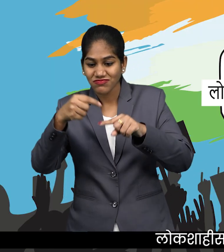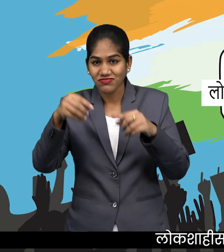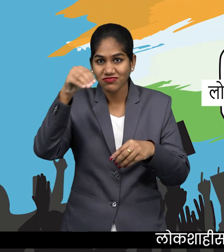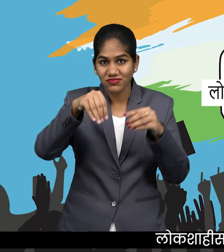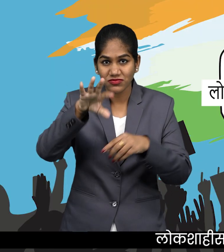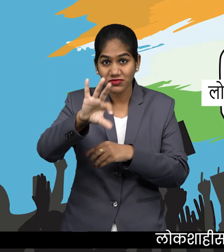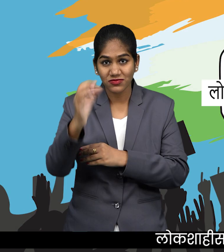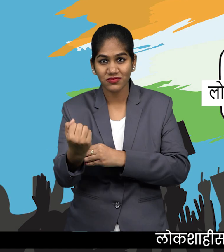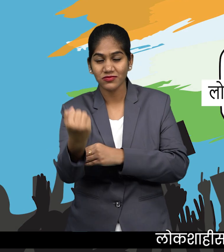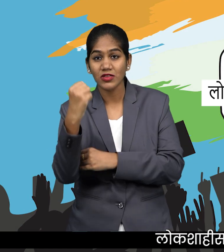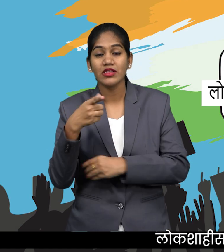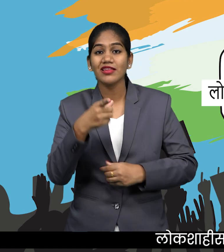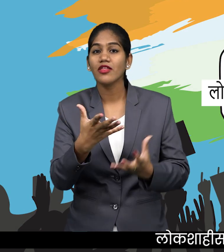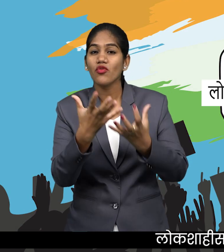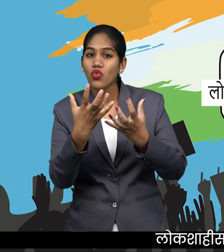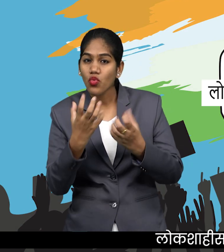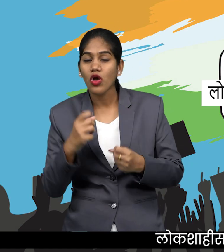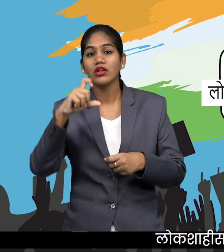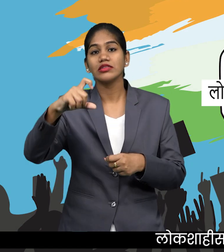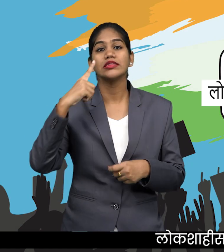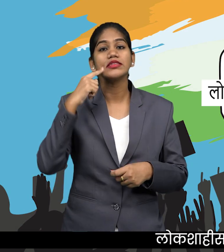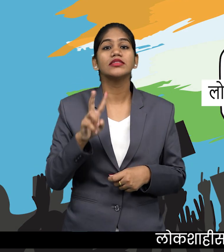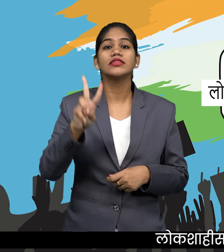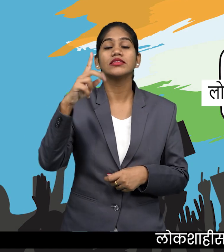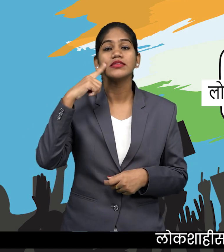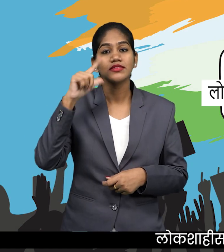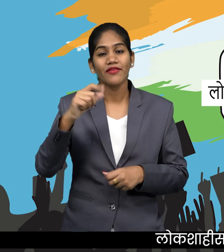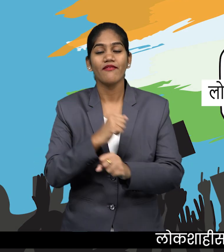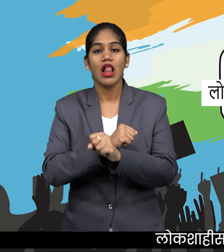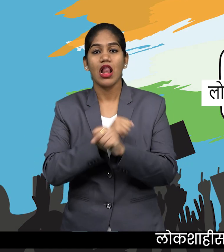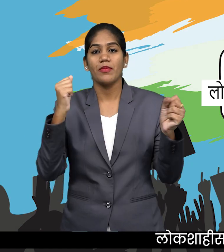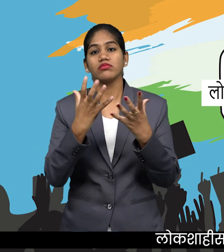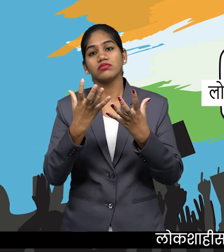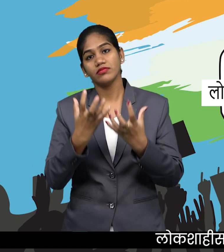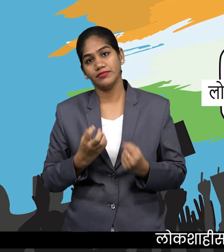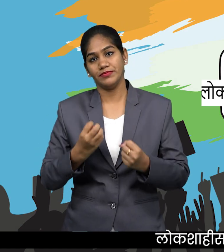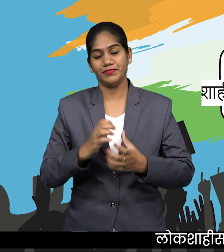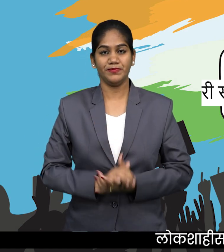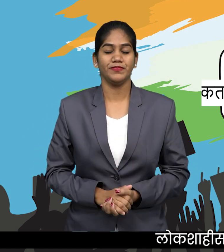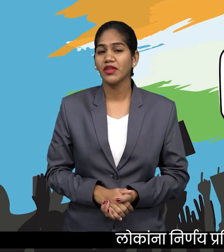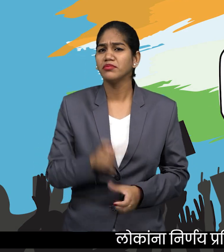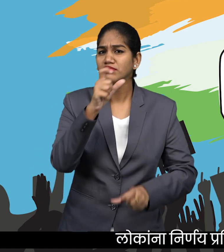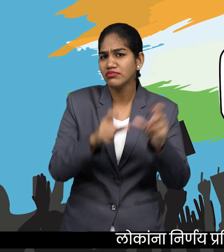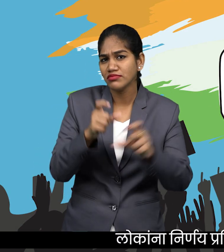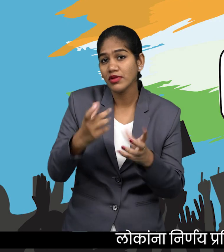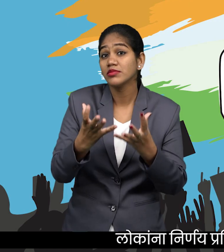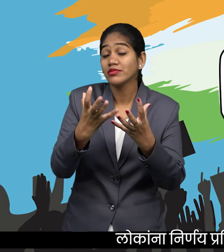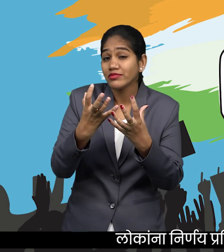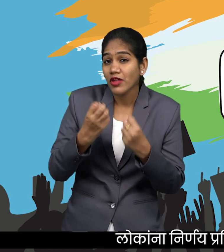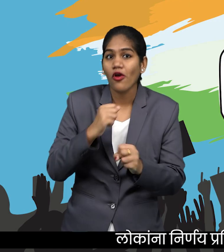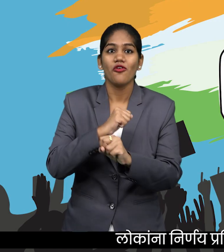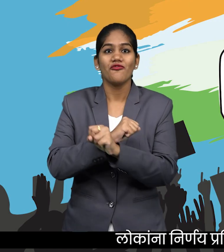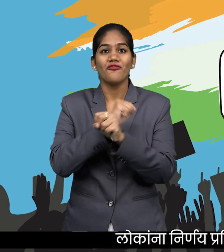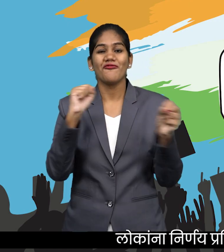लोकशाहीसाठी नागरी स्वातंत्र्य. गरज. लोकांना